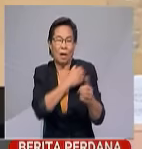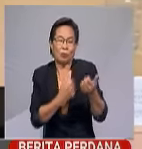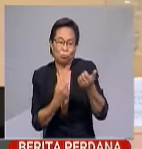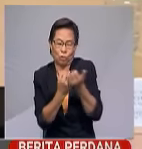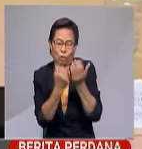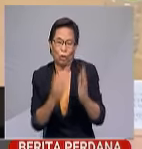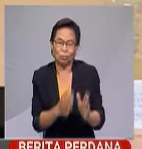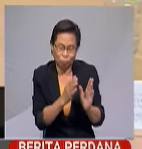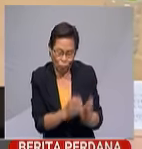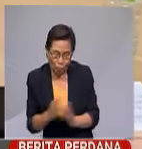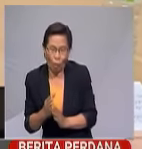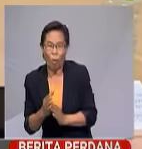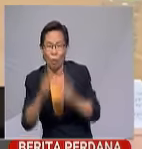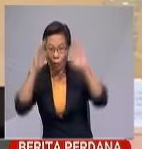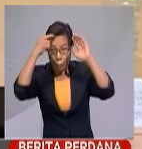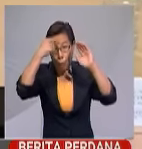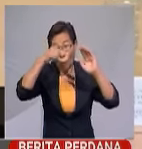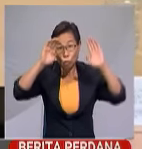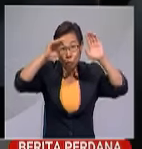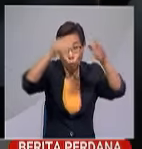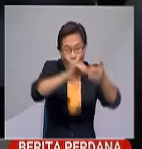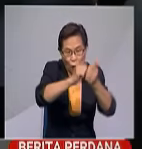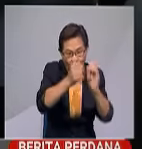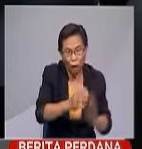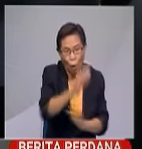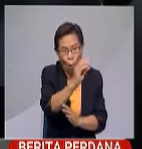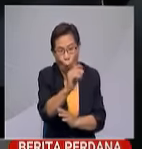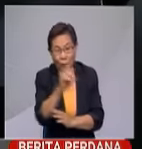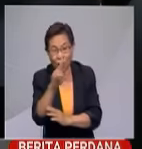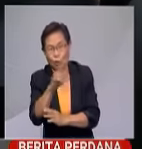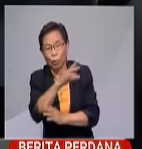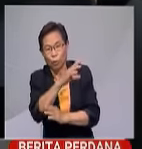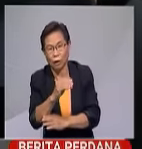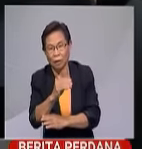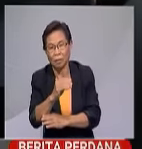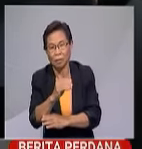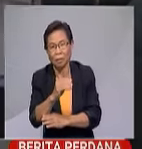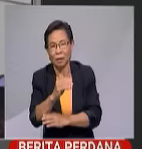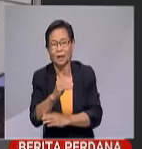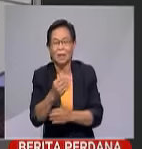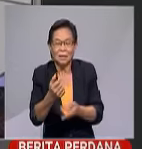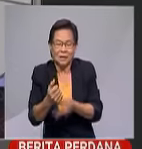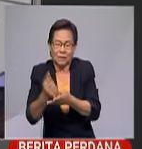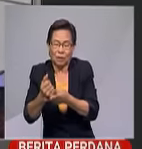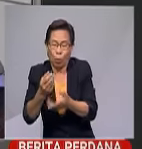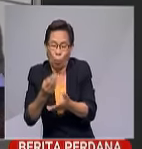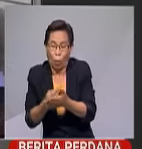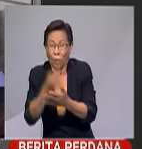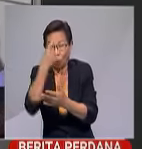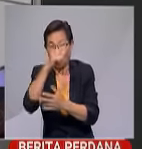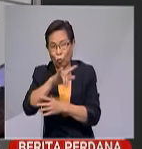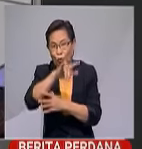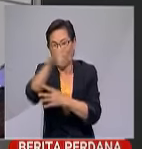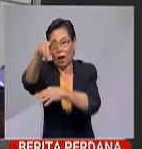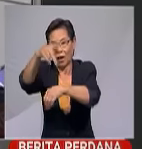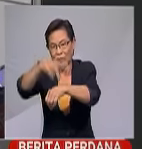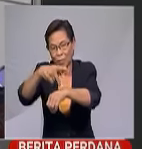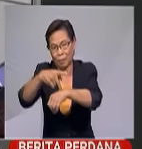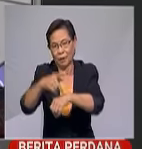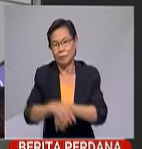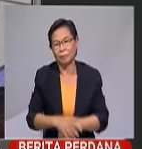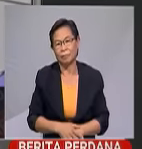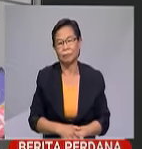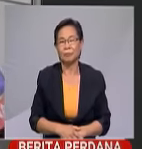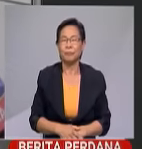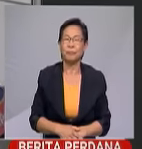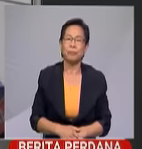teratur bagi memberi lebih tumpuan kepada atlet kurang upaya itu selain penjimatan kos untuk ke Filipina. Dia punya formula